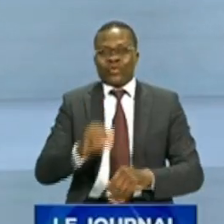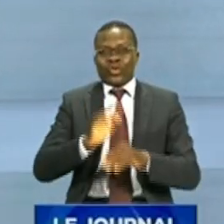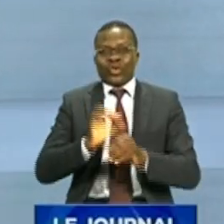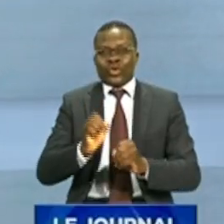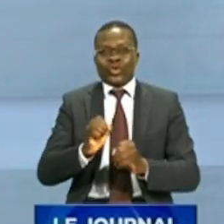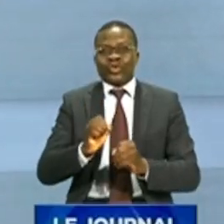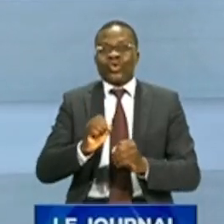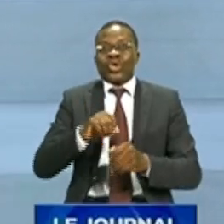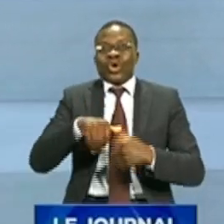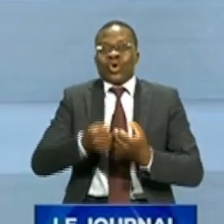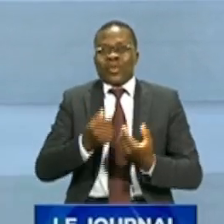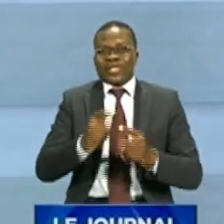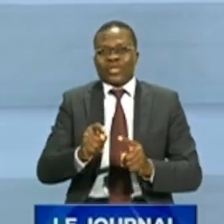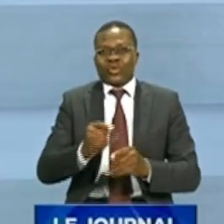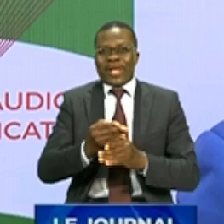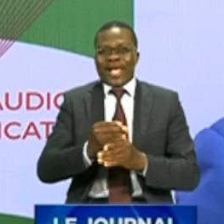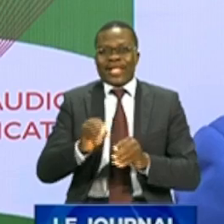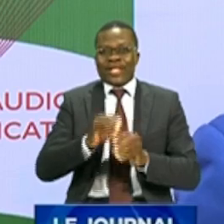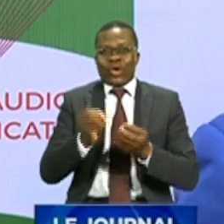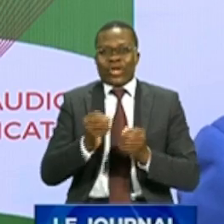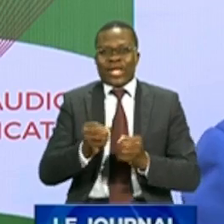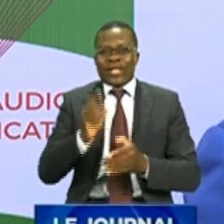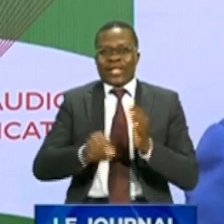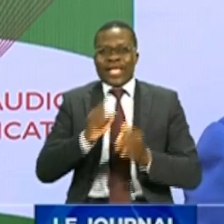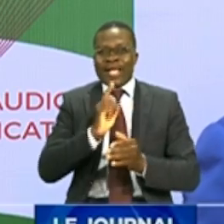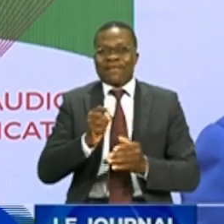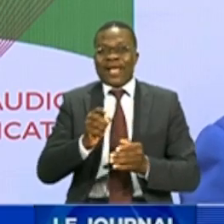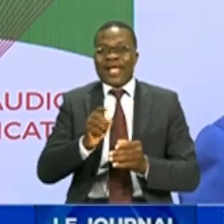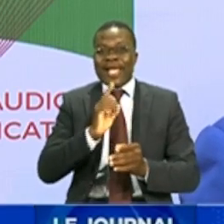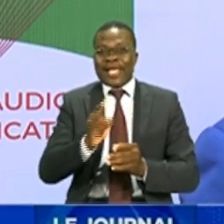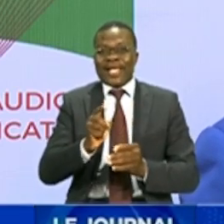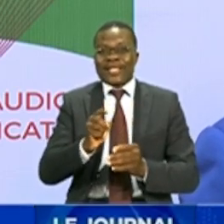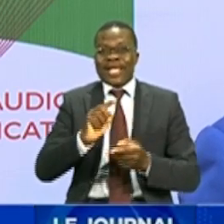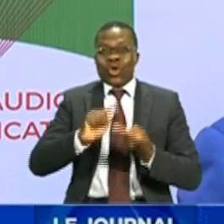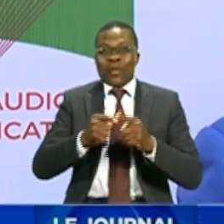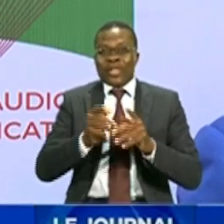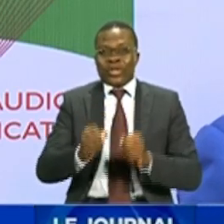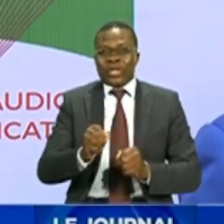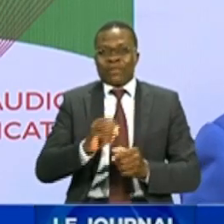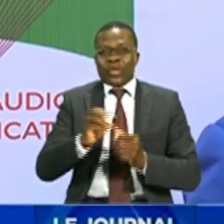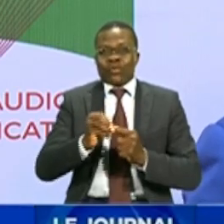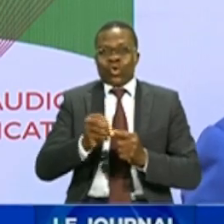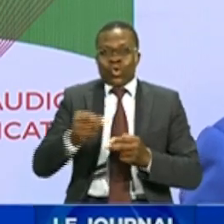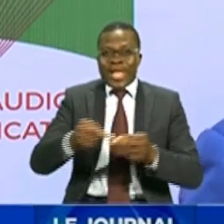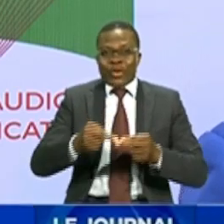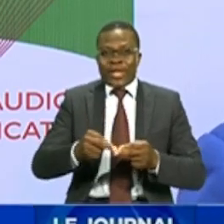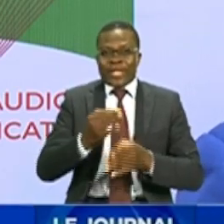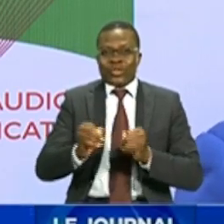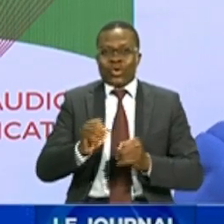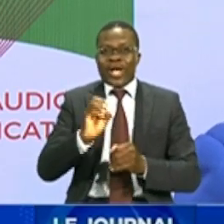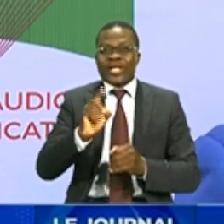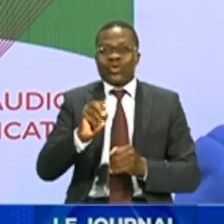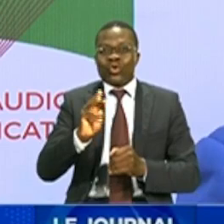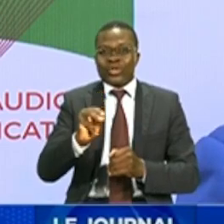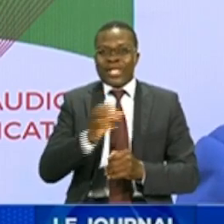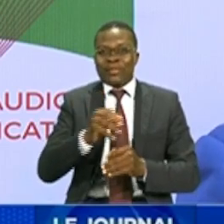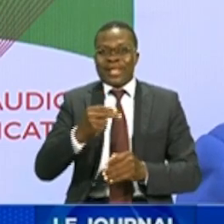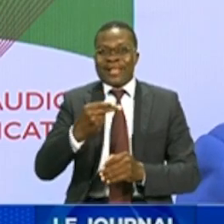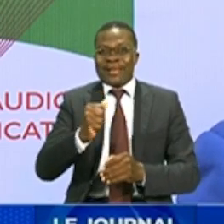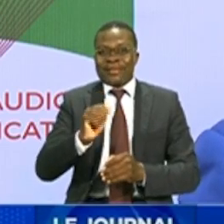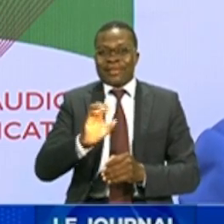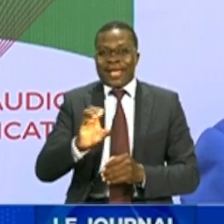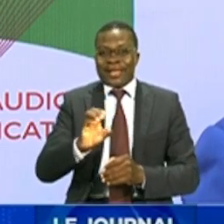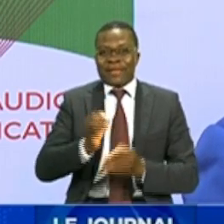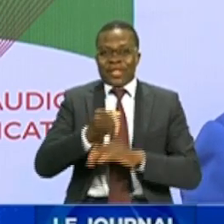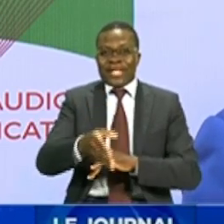la co-régulation entre organes. Quel va être le partenariat ou la relation entre l'ODEM et la RAC